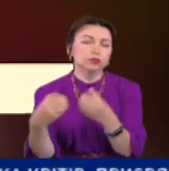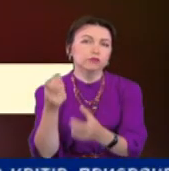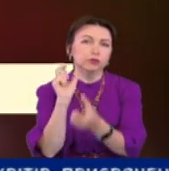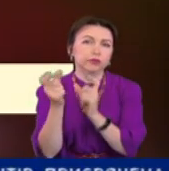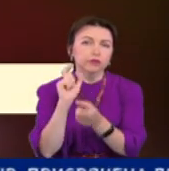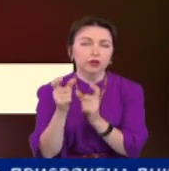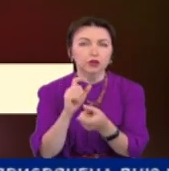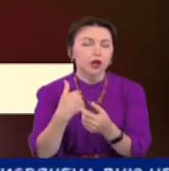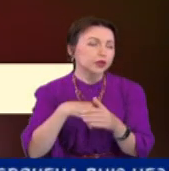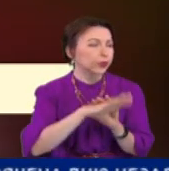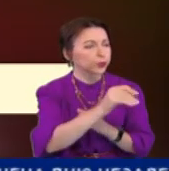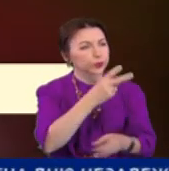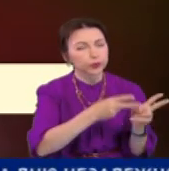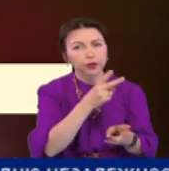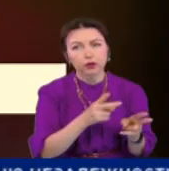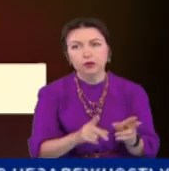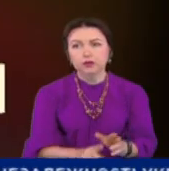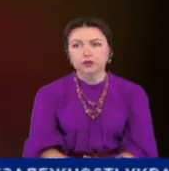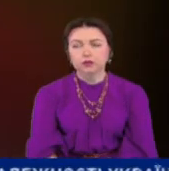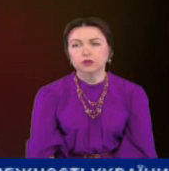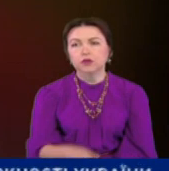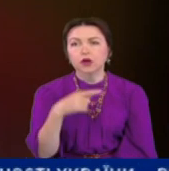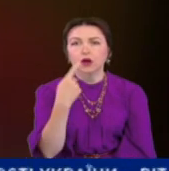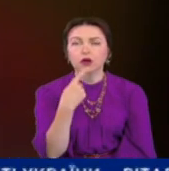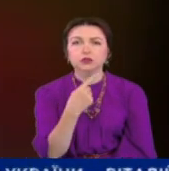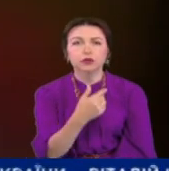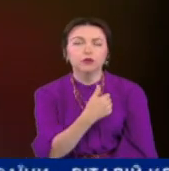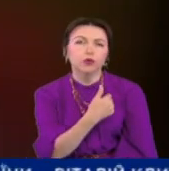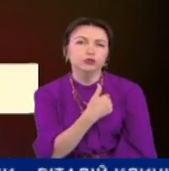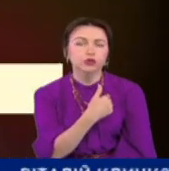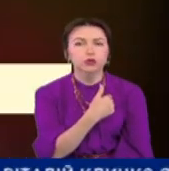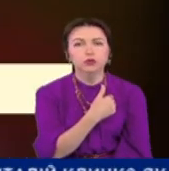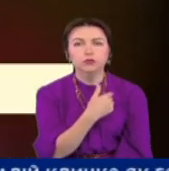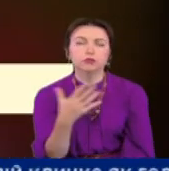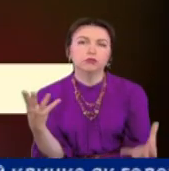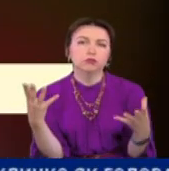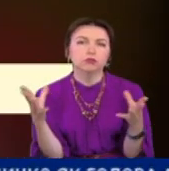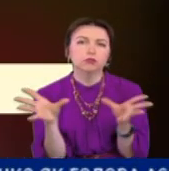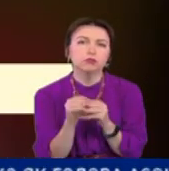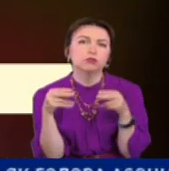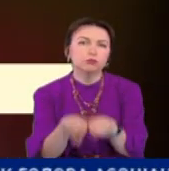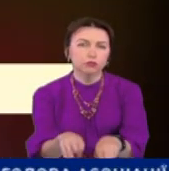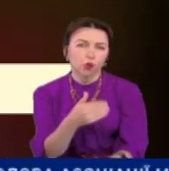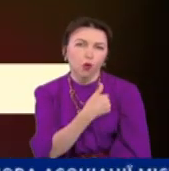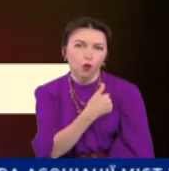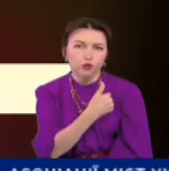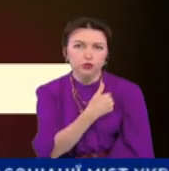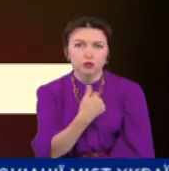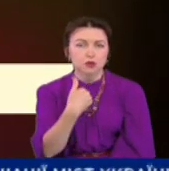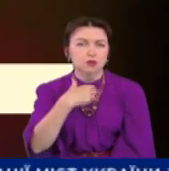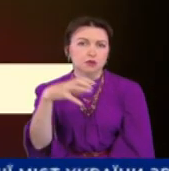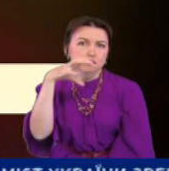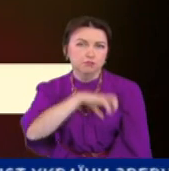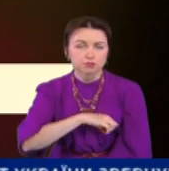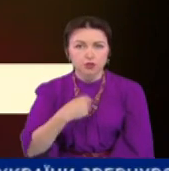Він почав тягнути прикол. Казав, що він її хоче цей, з нею переспати.